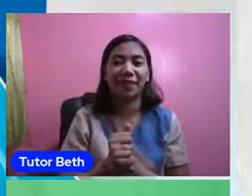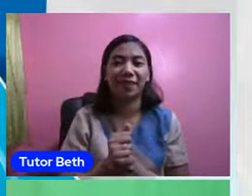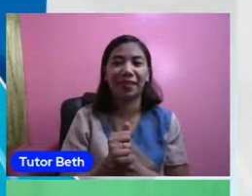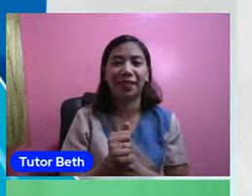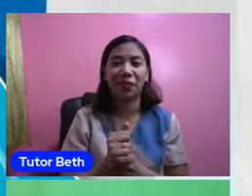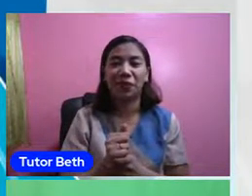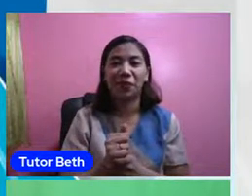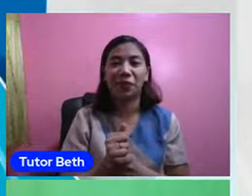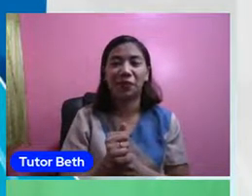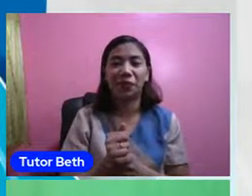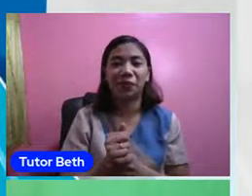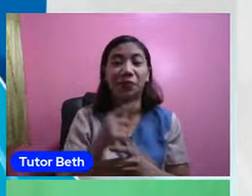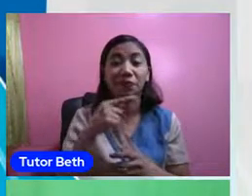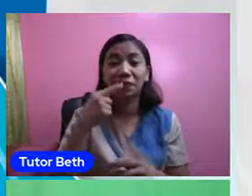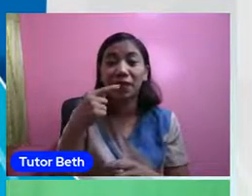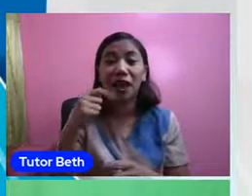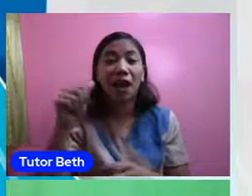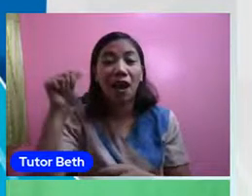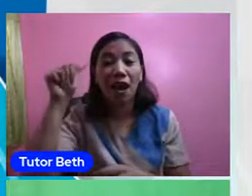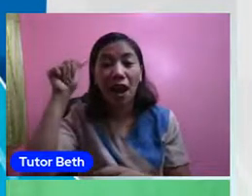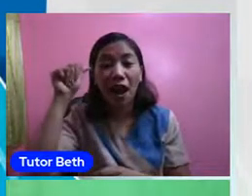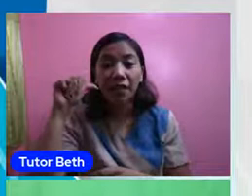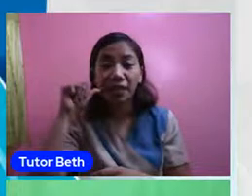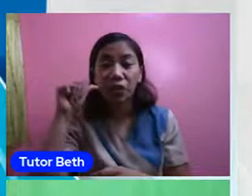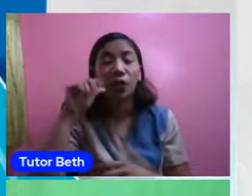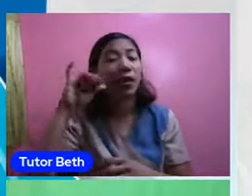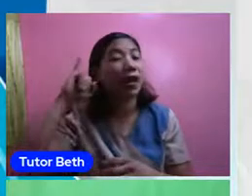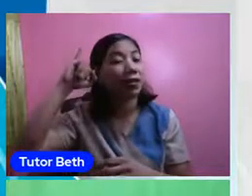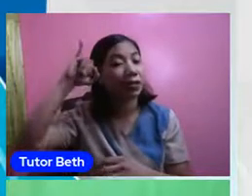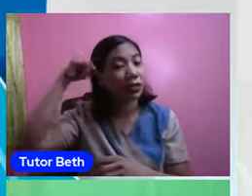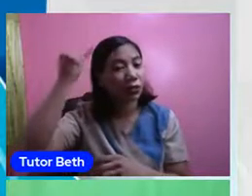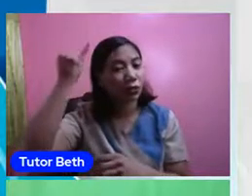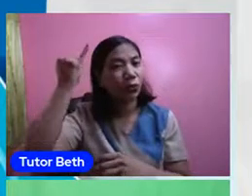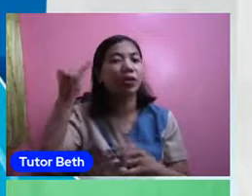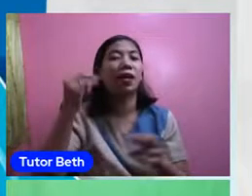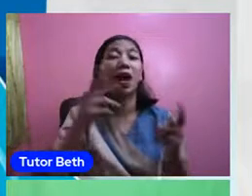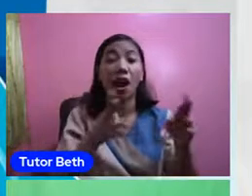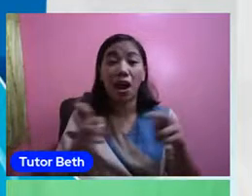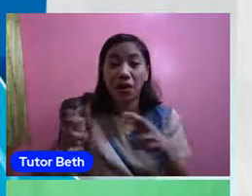Alisor. At sabi ni Judah. River o ilog.